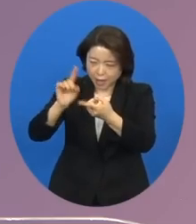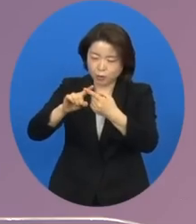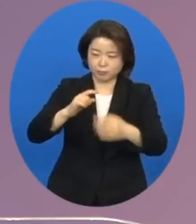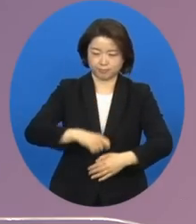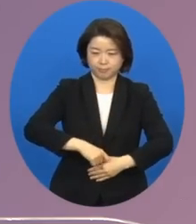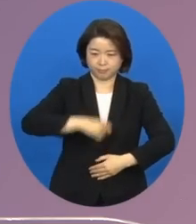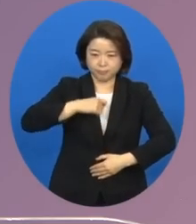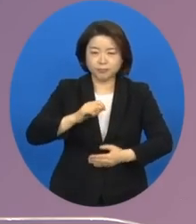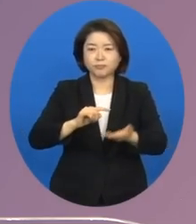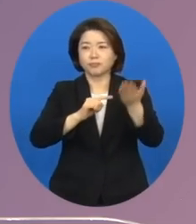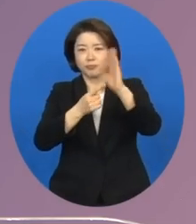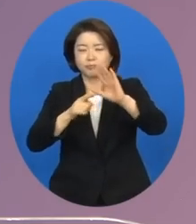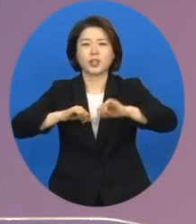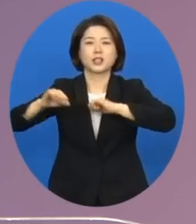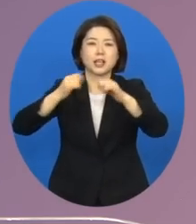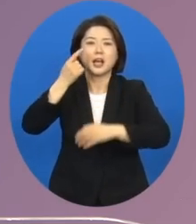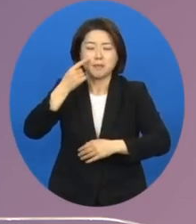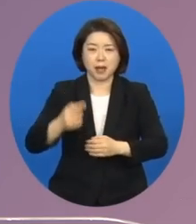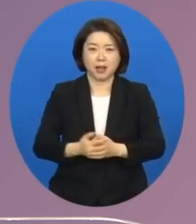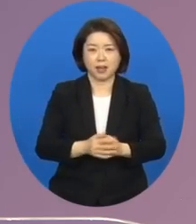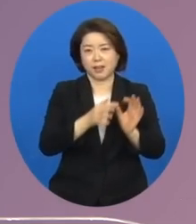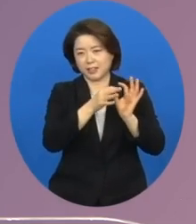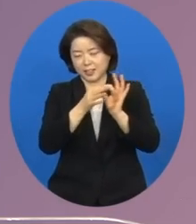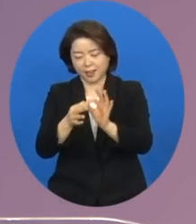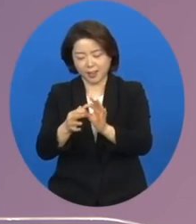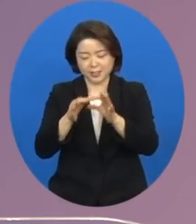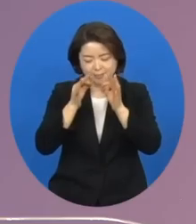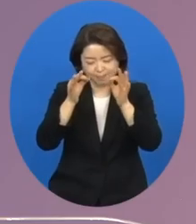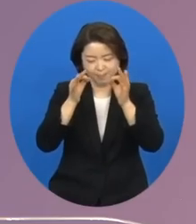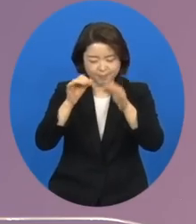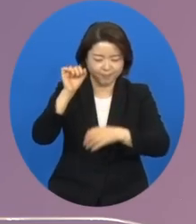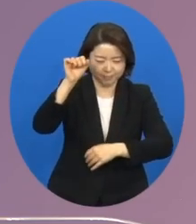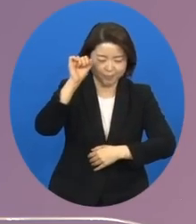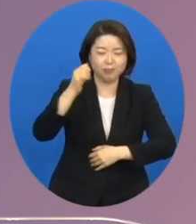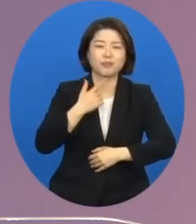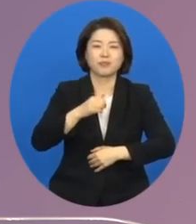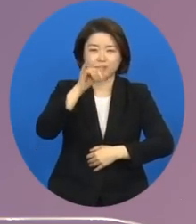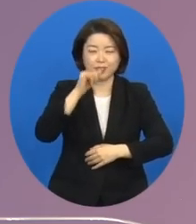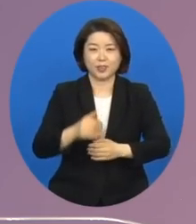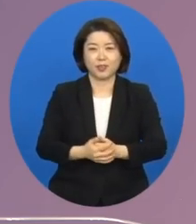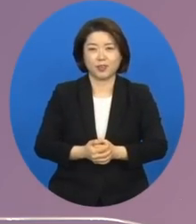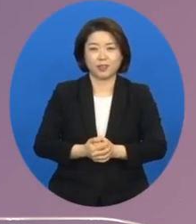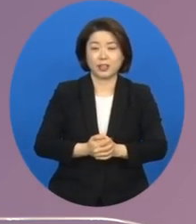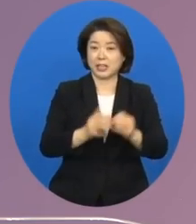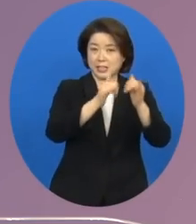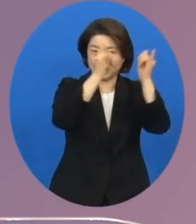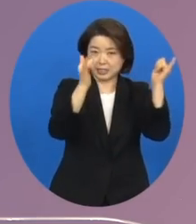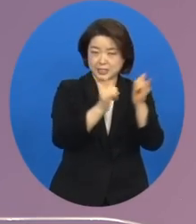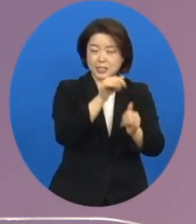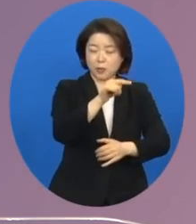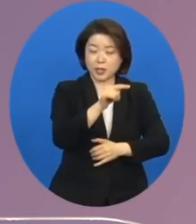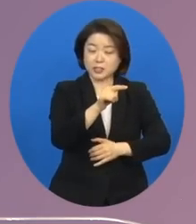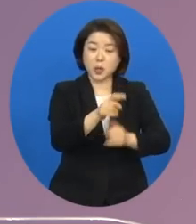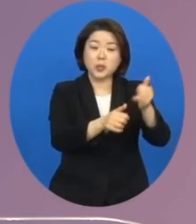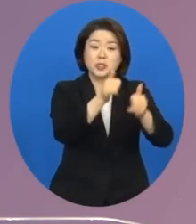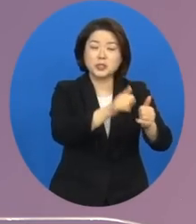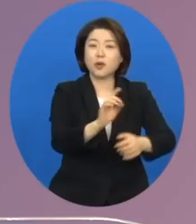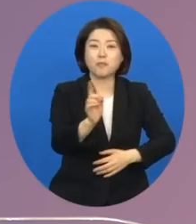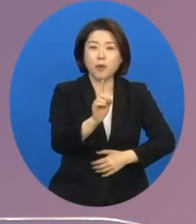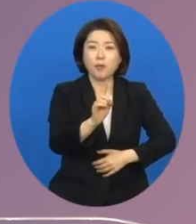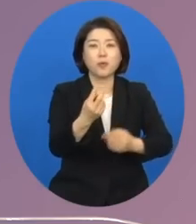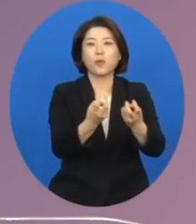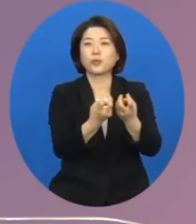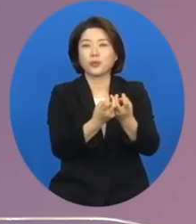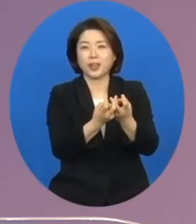한번 반응해 보자 끊임없이 외쳤습니다 여러분 사회에서 실험을 한다고 하면 어떻게